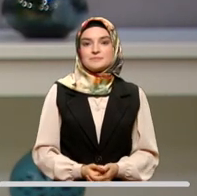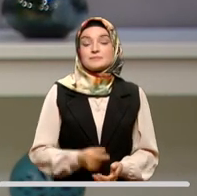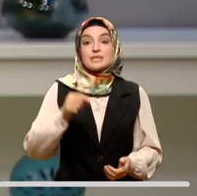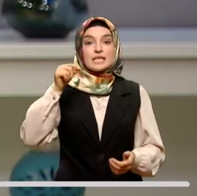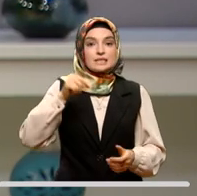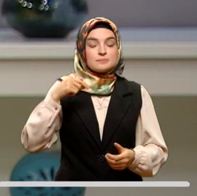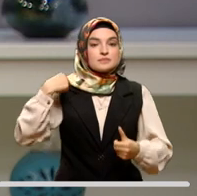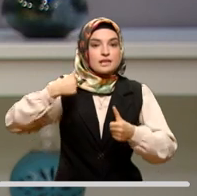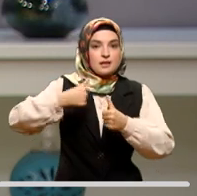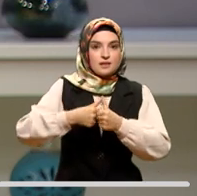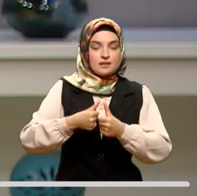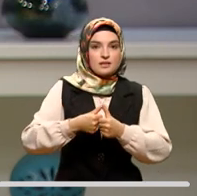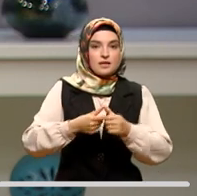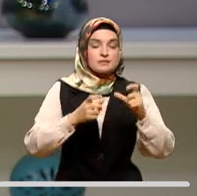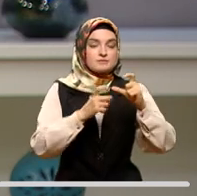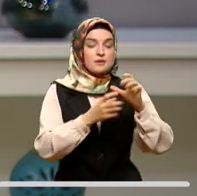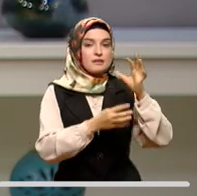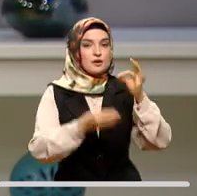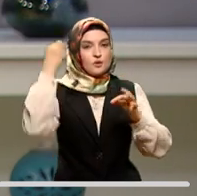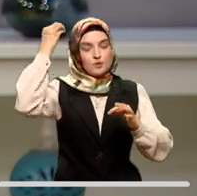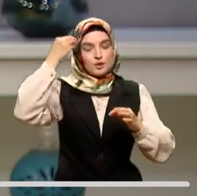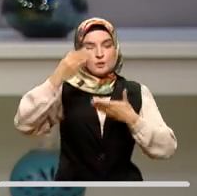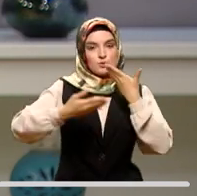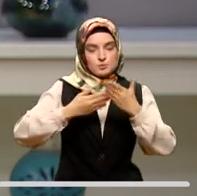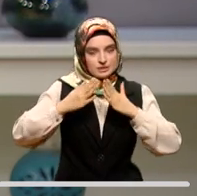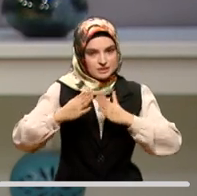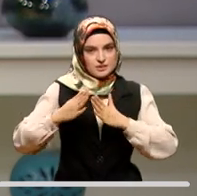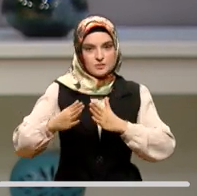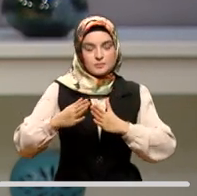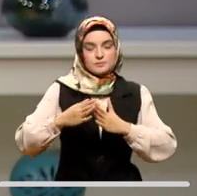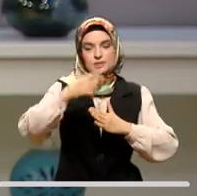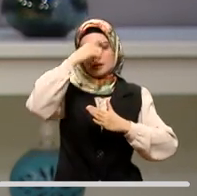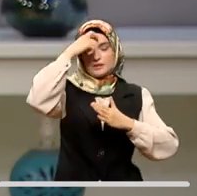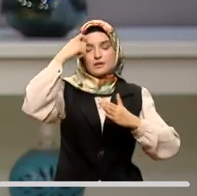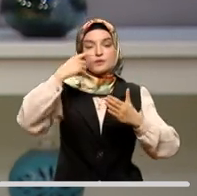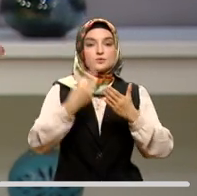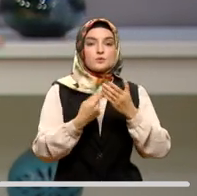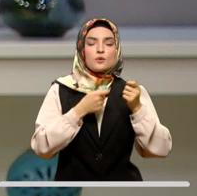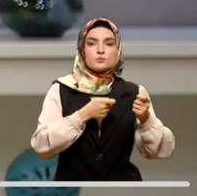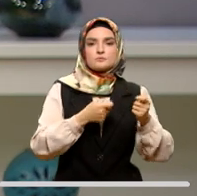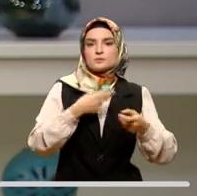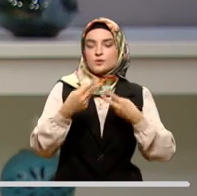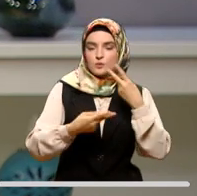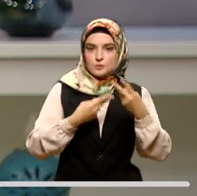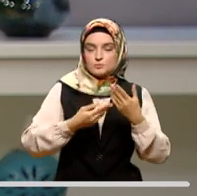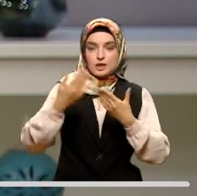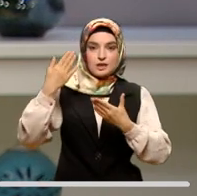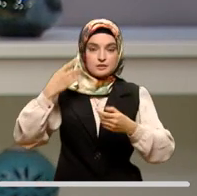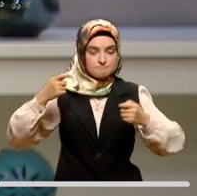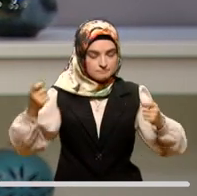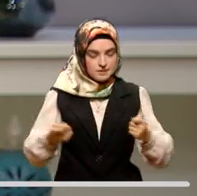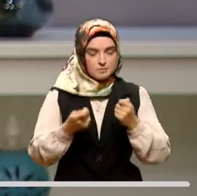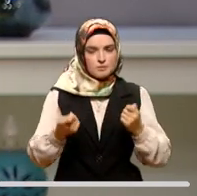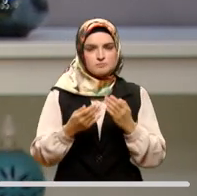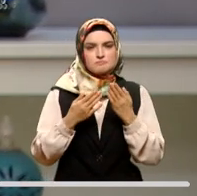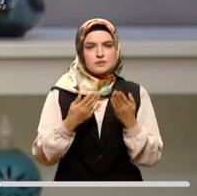de yeniden Sedide Hocam'la sohbetimize devam ediyoruz. Yaz Kur'an kurslarımızı konuşuyoruz. Aslında arkasındaki emekten, nasıl